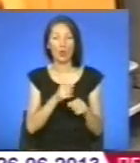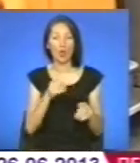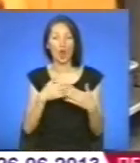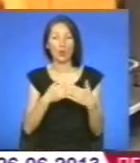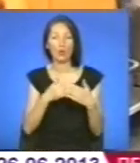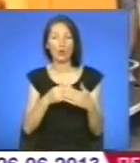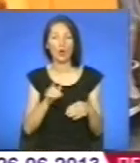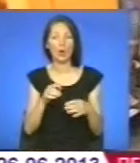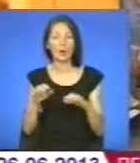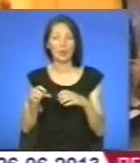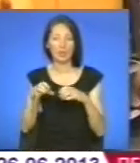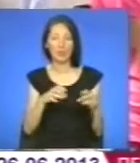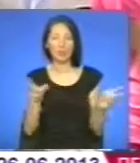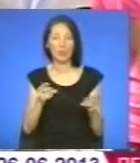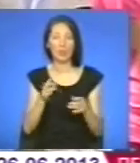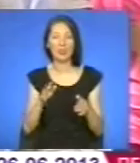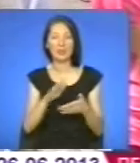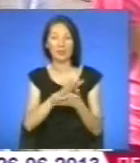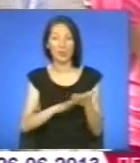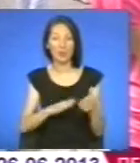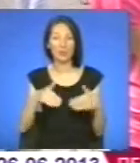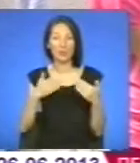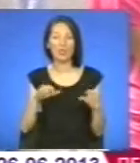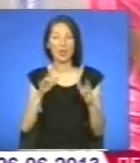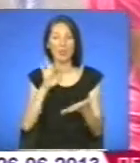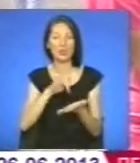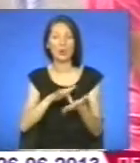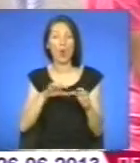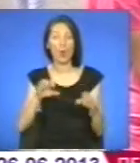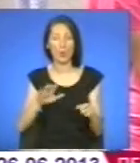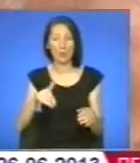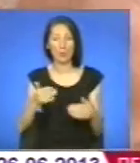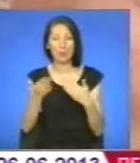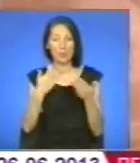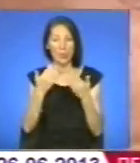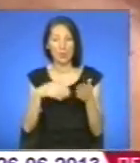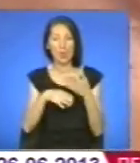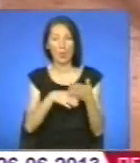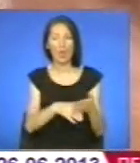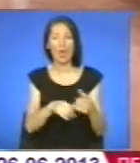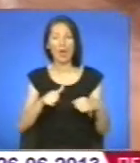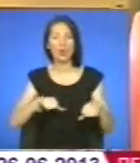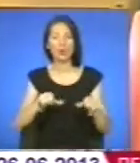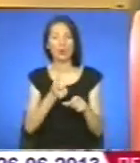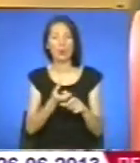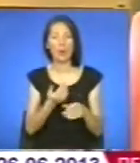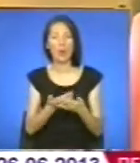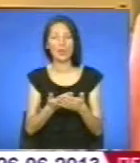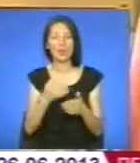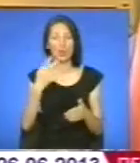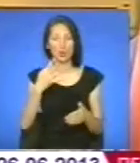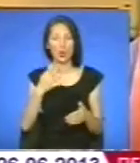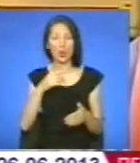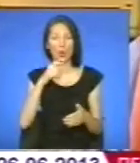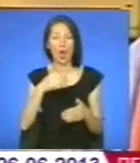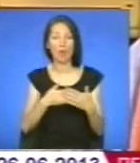заявою звернутися до міського голови. Потім пройти співбесіду. Допомагає комісії понад 40 громадських інспекторів. Часто їжджу по Україні,